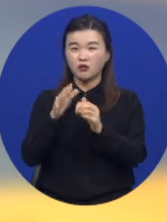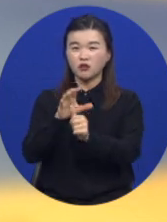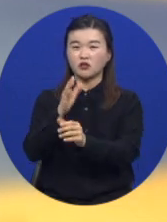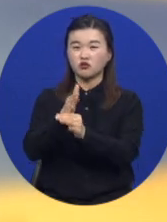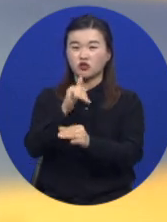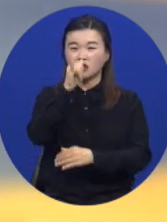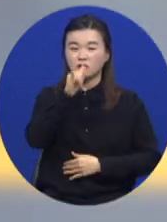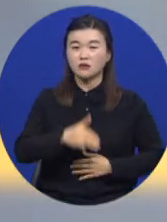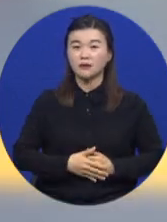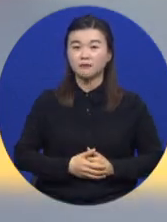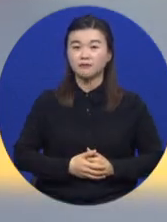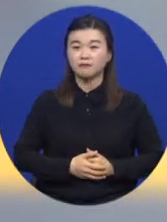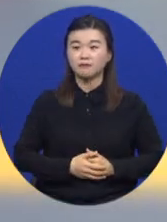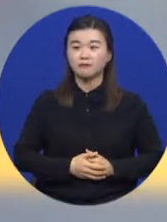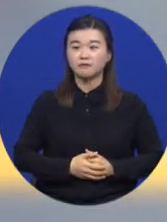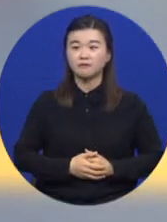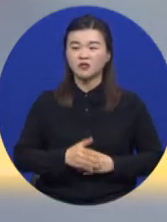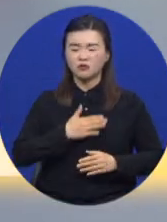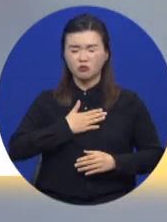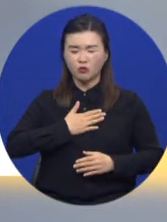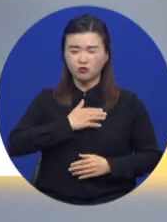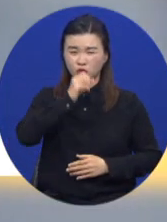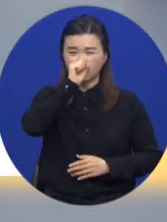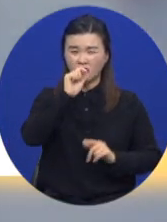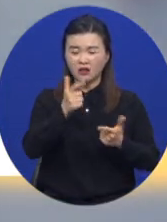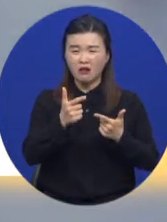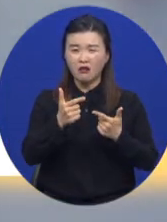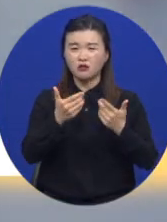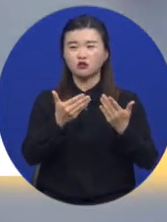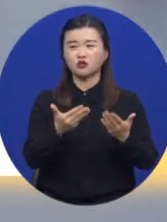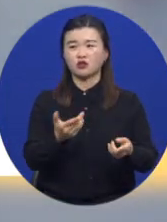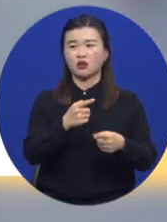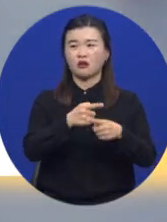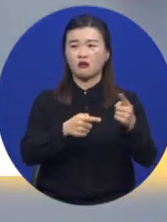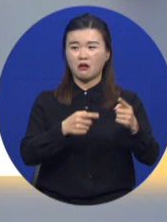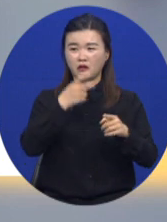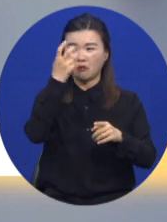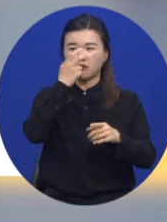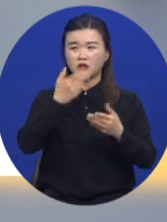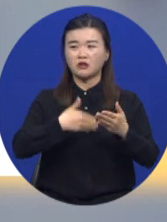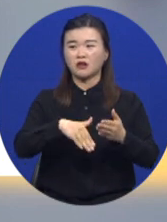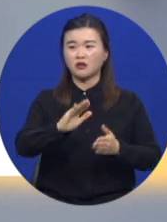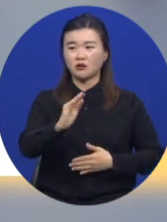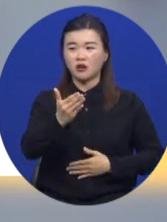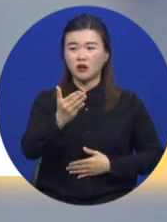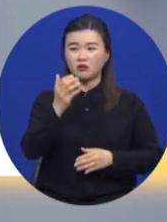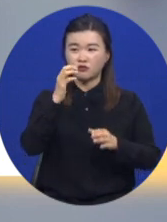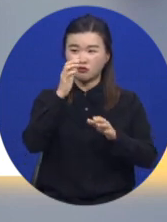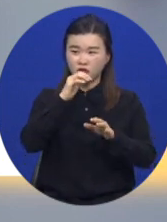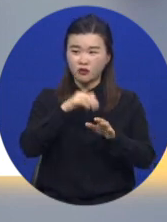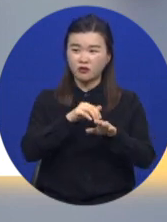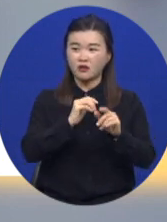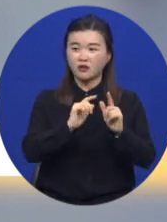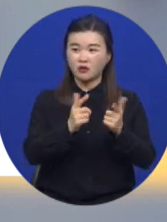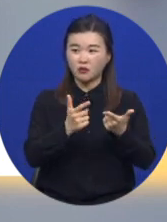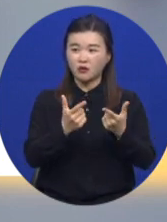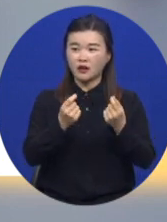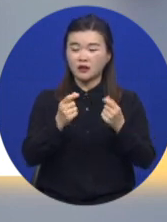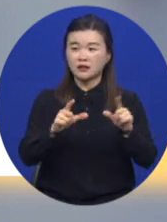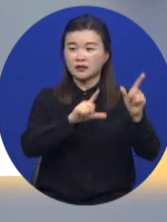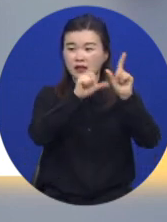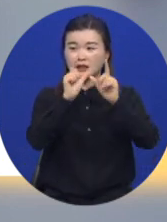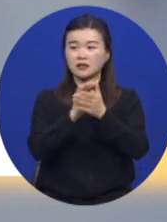됐습니다 컨디션이 안좋다고 해서 쉬고 있다가 이제 그 달 받은거 수행할 따로 나온게 아니라 씻어야